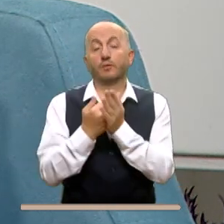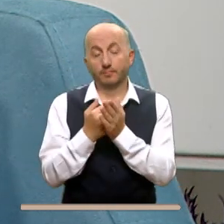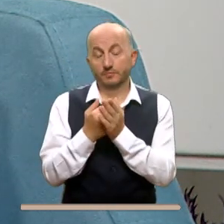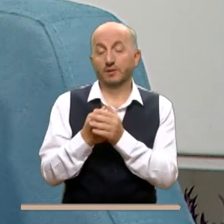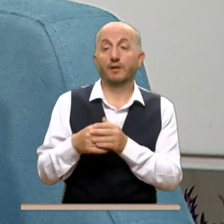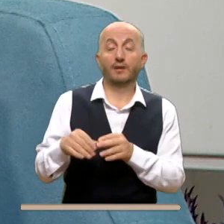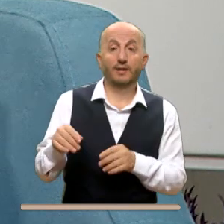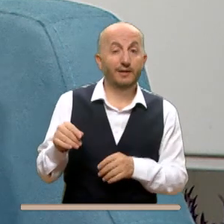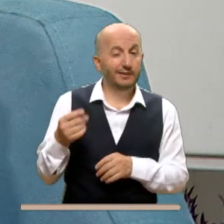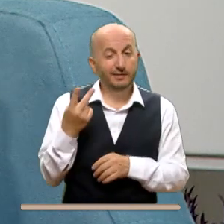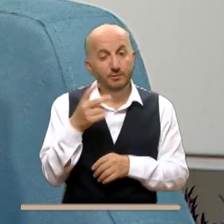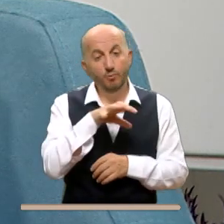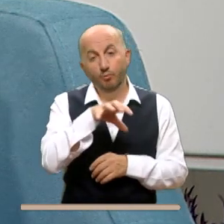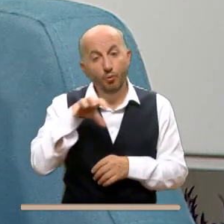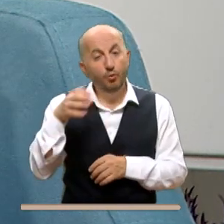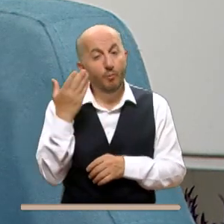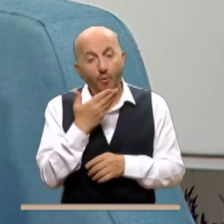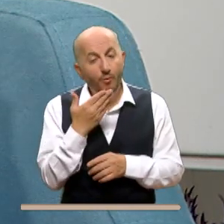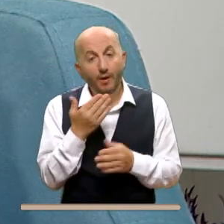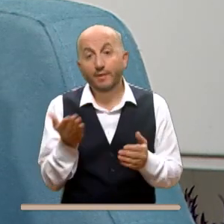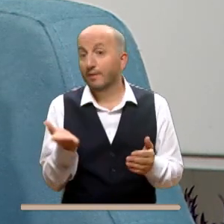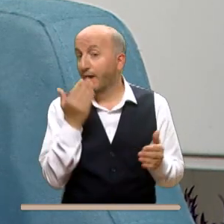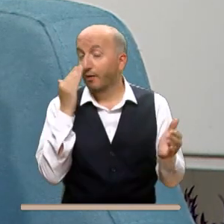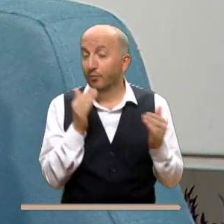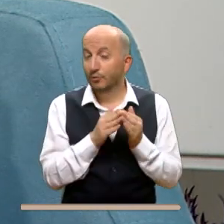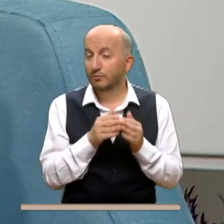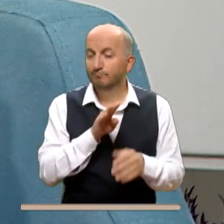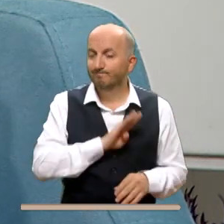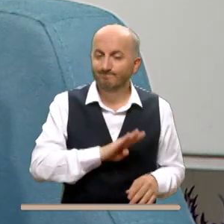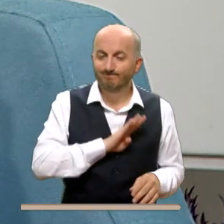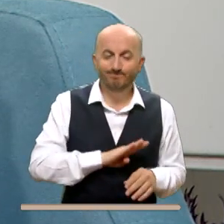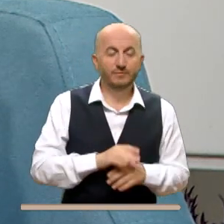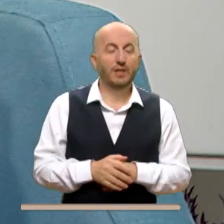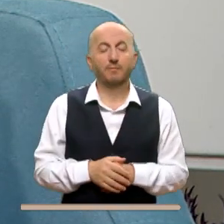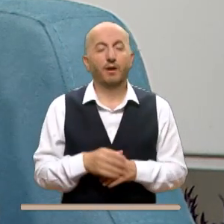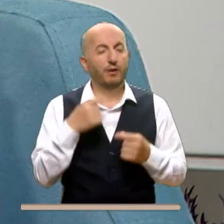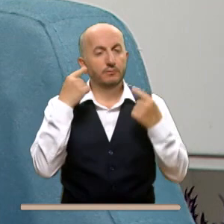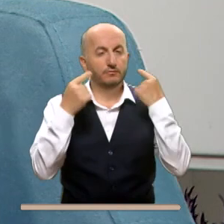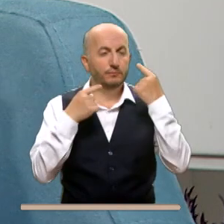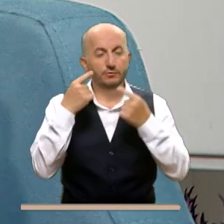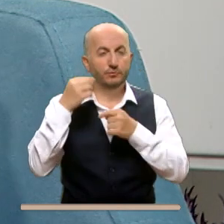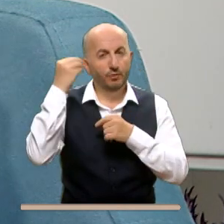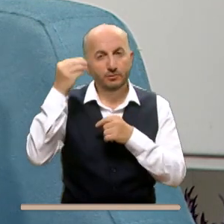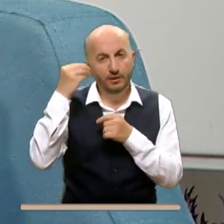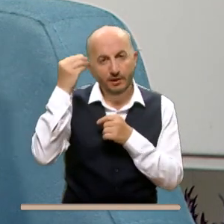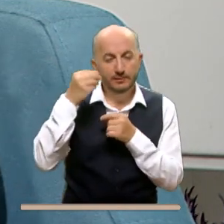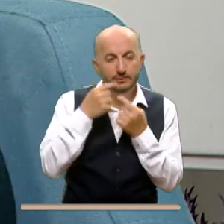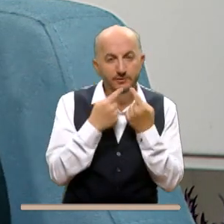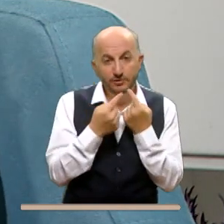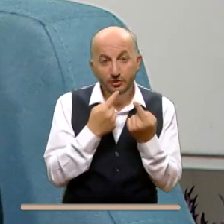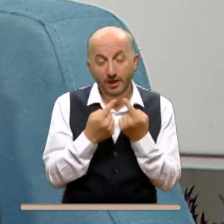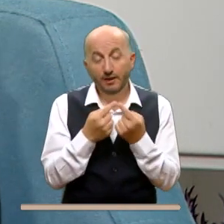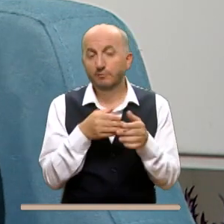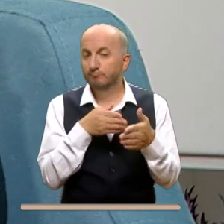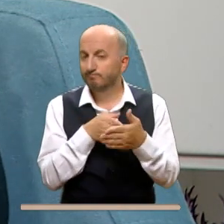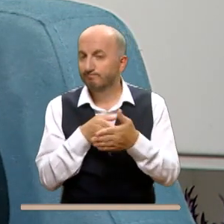ve yan dal yapman senin için daha uygun? Biraz onu daha sabırlı program içerisinde düşün. Hocalarınla istişare et,